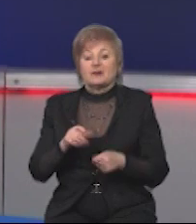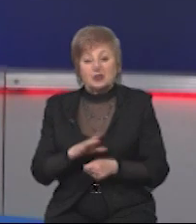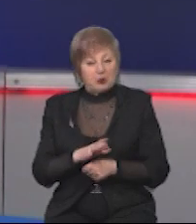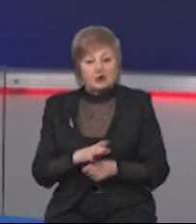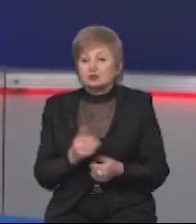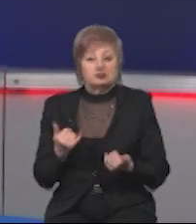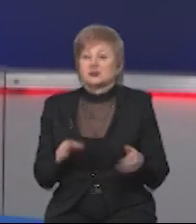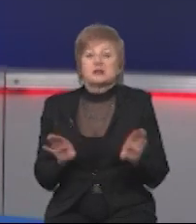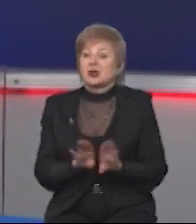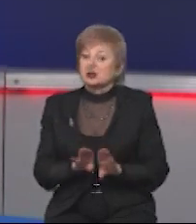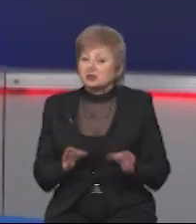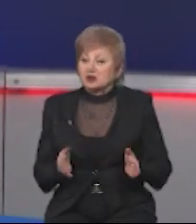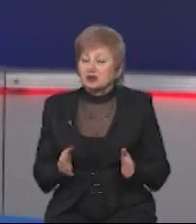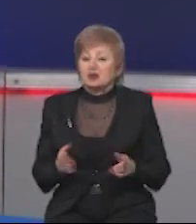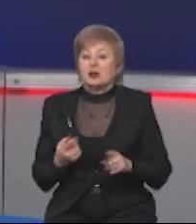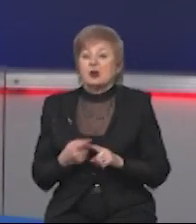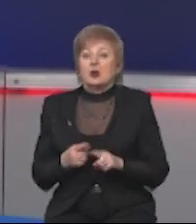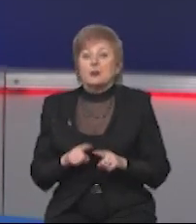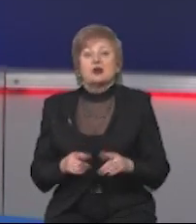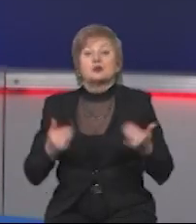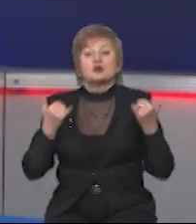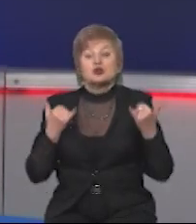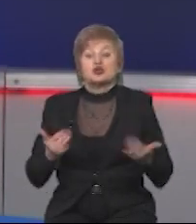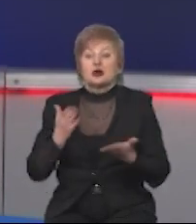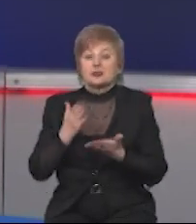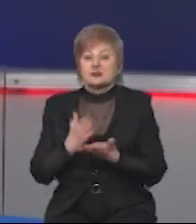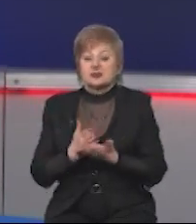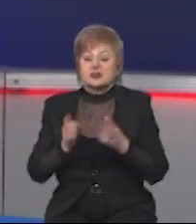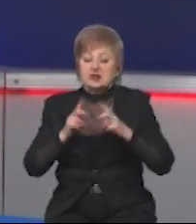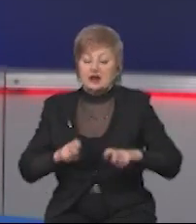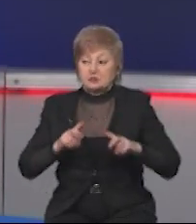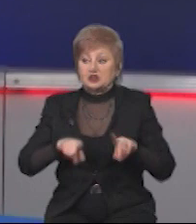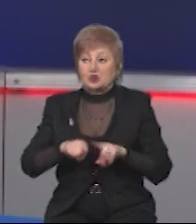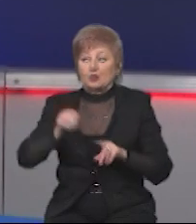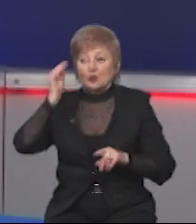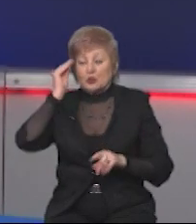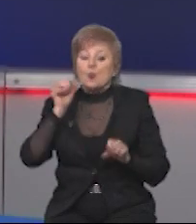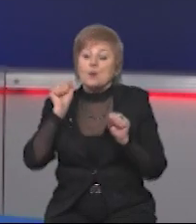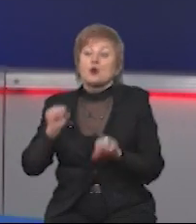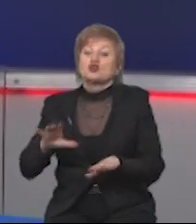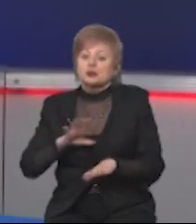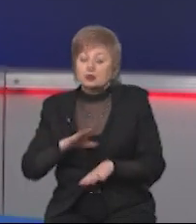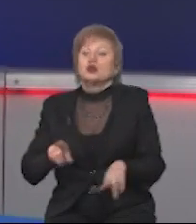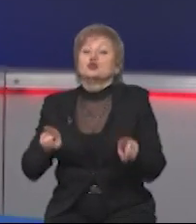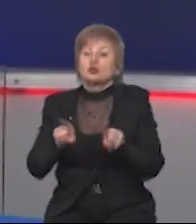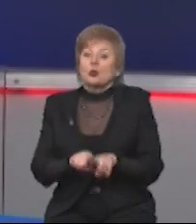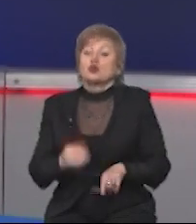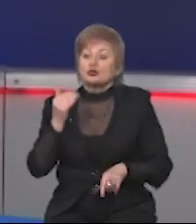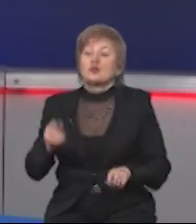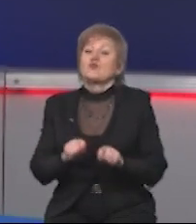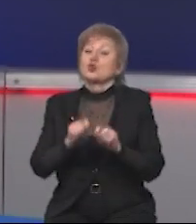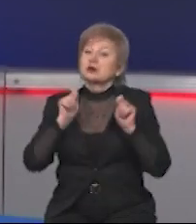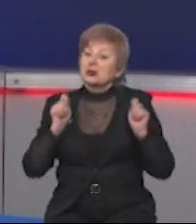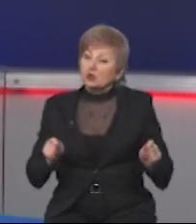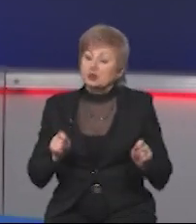продукцію. От, і зараз є, ну, розглядається така думка, що, можливо, його також відкриють.